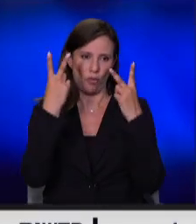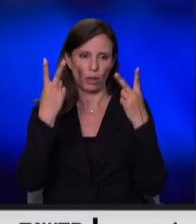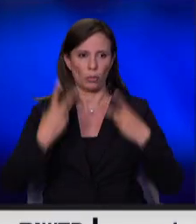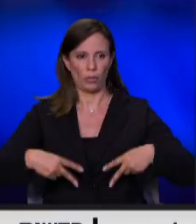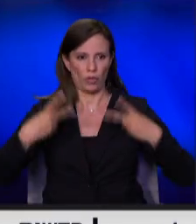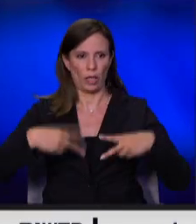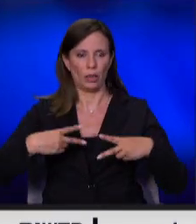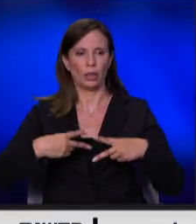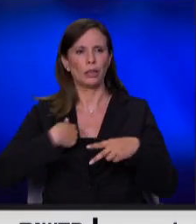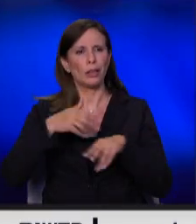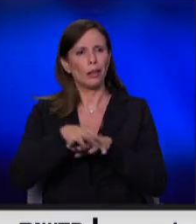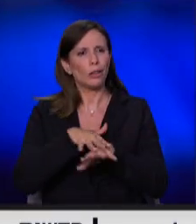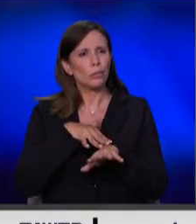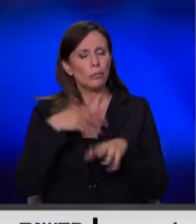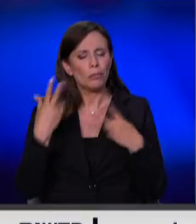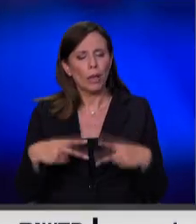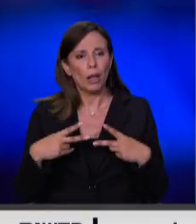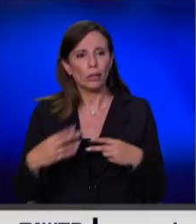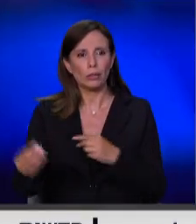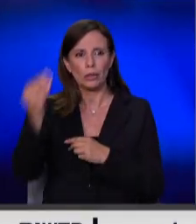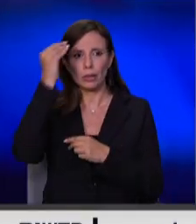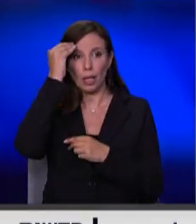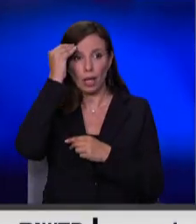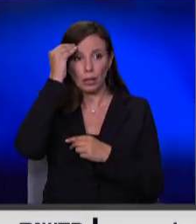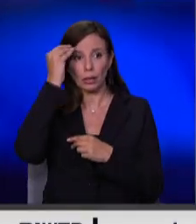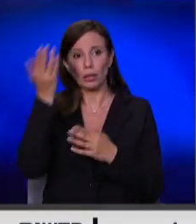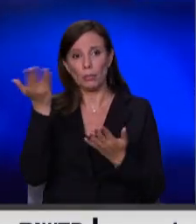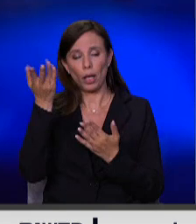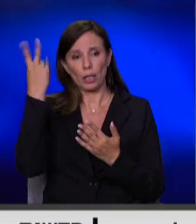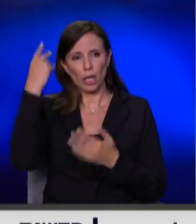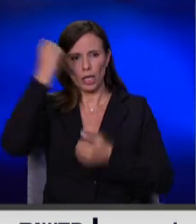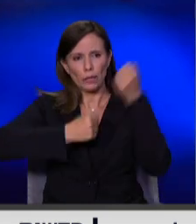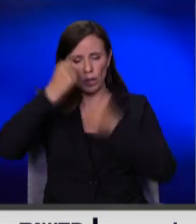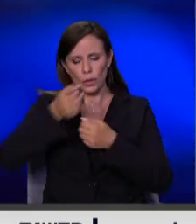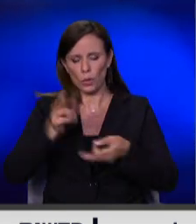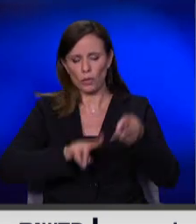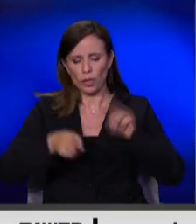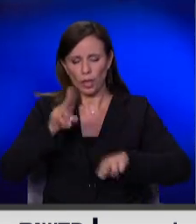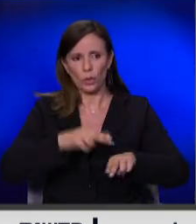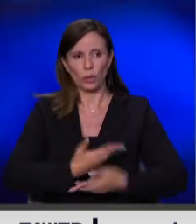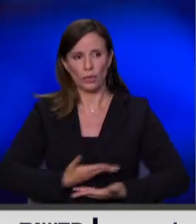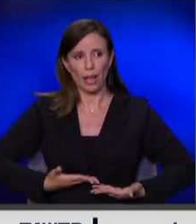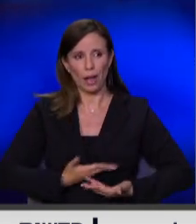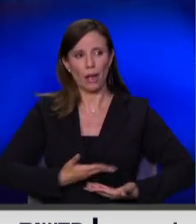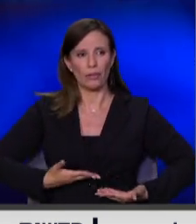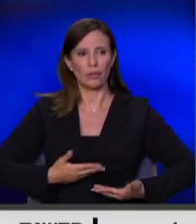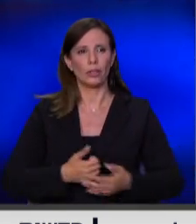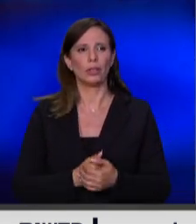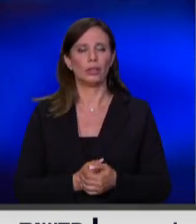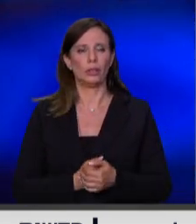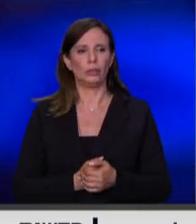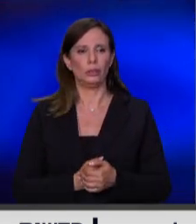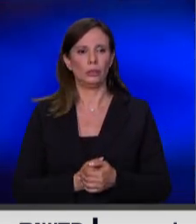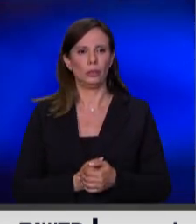ужасе. Чувство страха я сразу вспомнила. Будут бомбить, будут убивать, будет